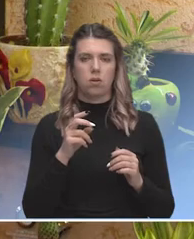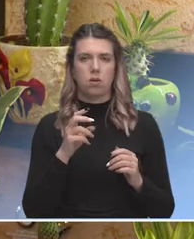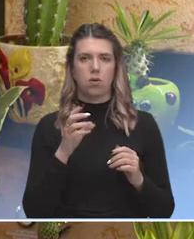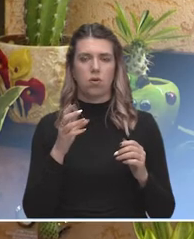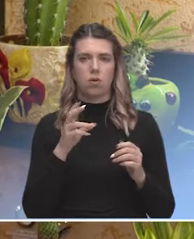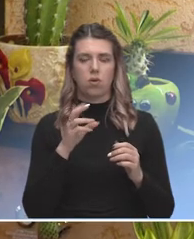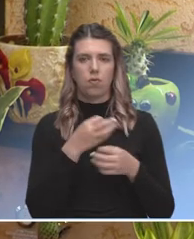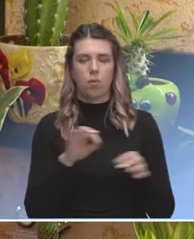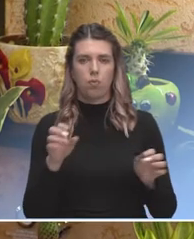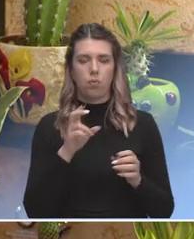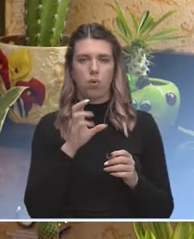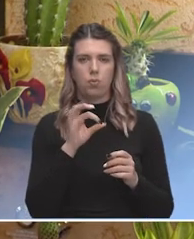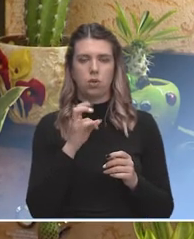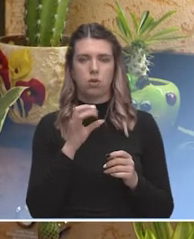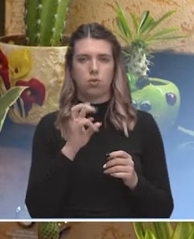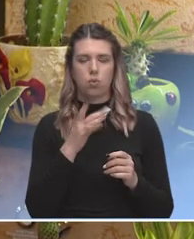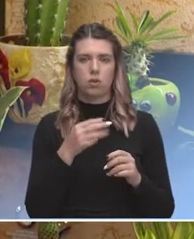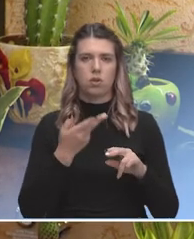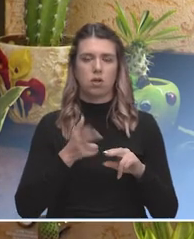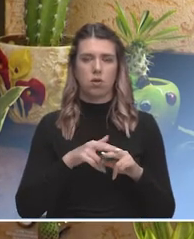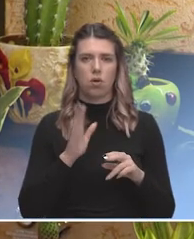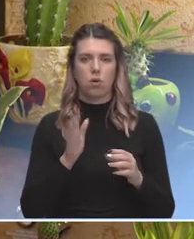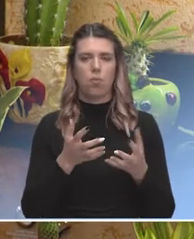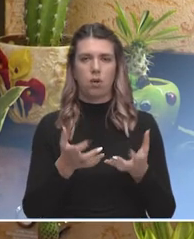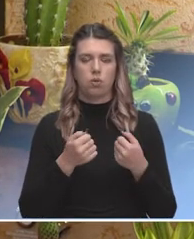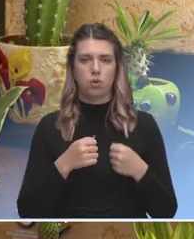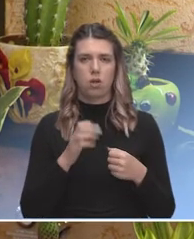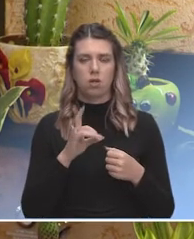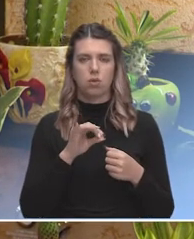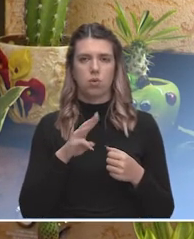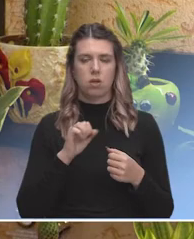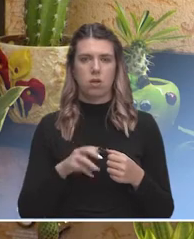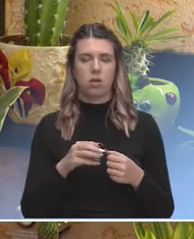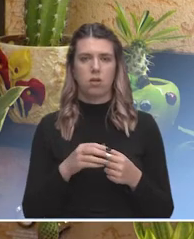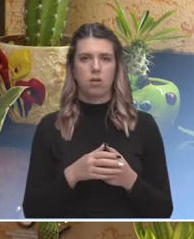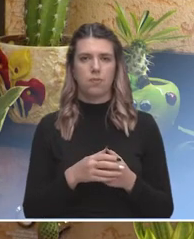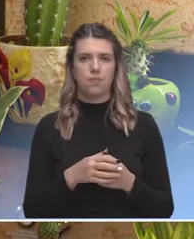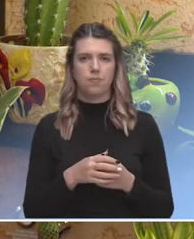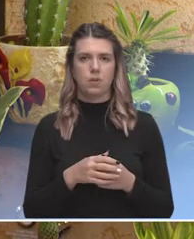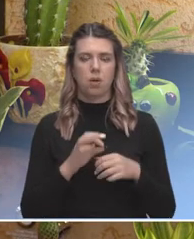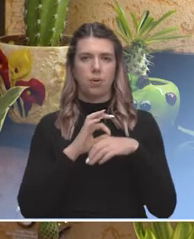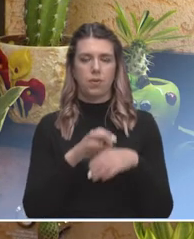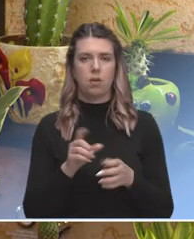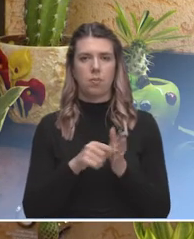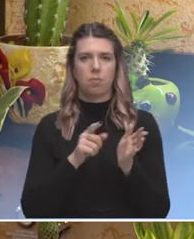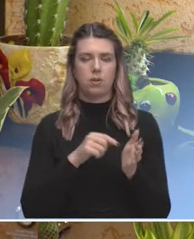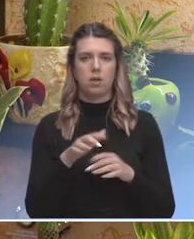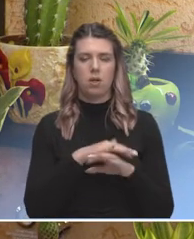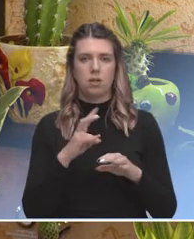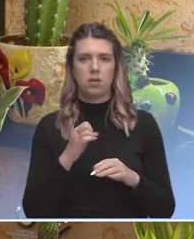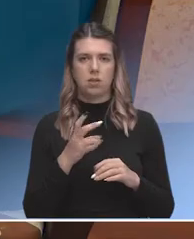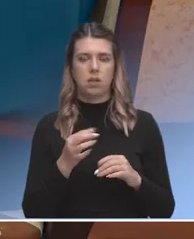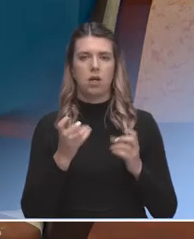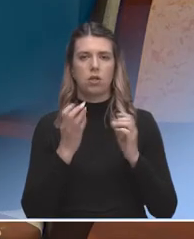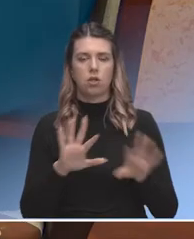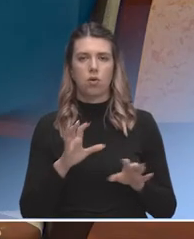беспрецедентная общедоступность тех данных, которые будут получены в результате проведения переписи